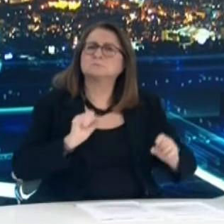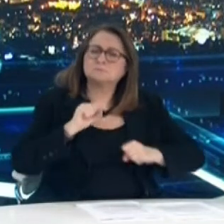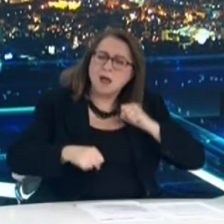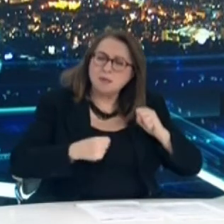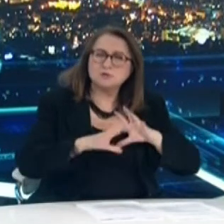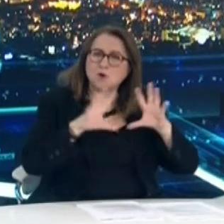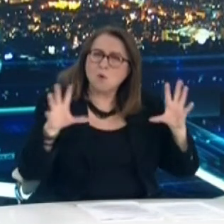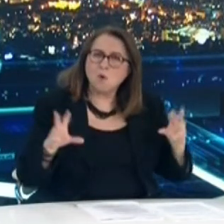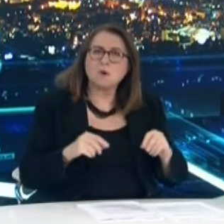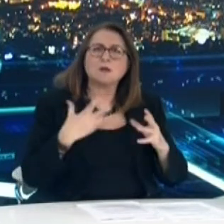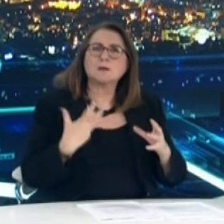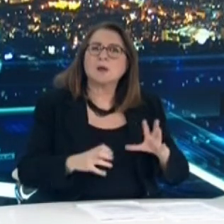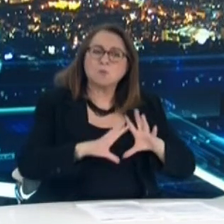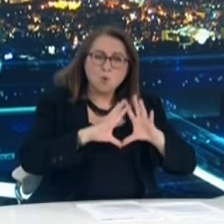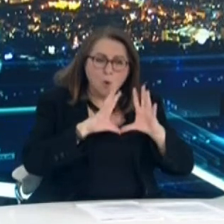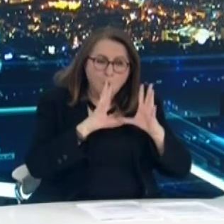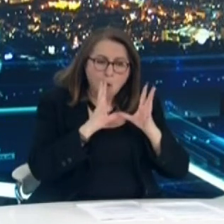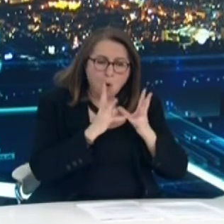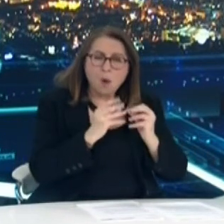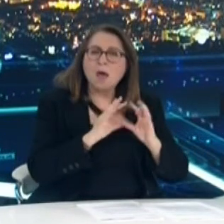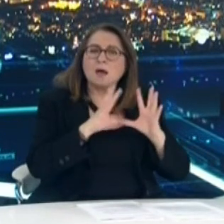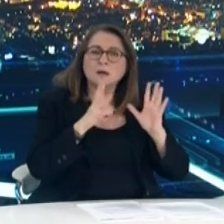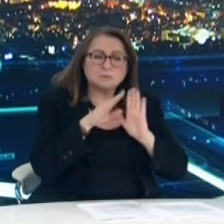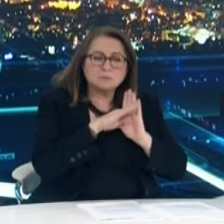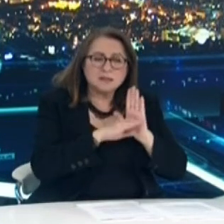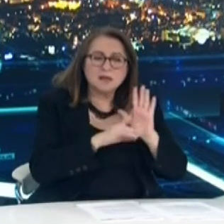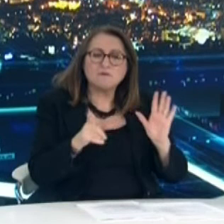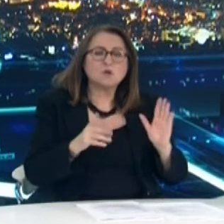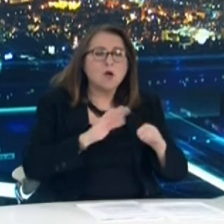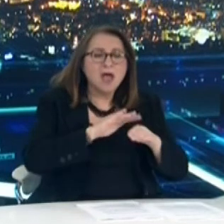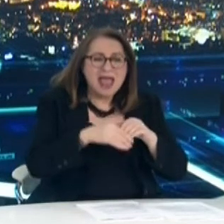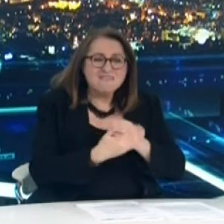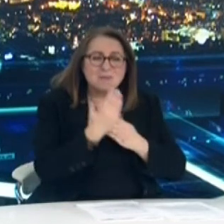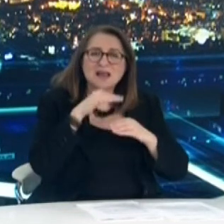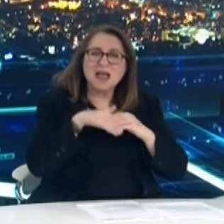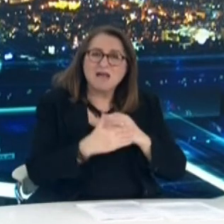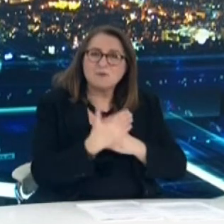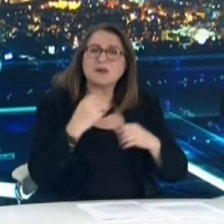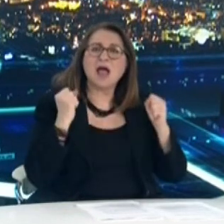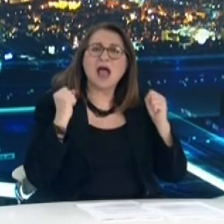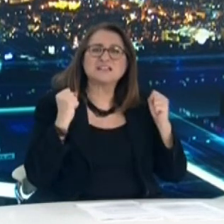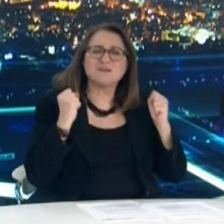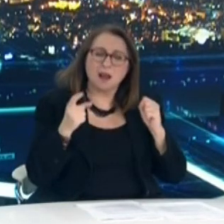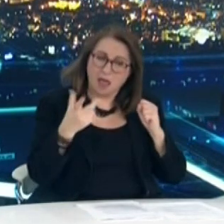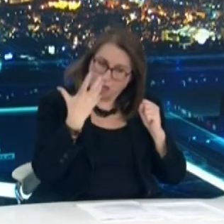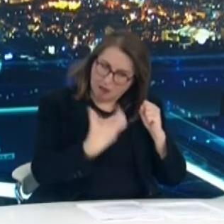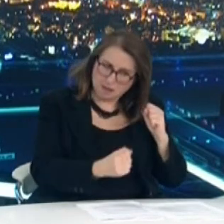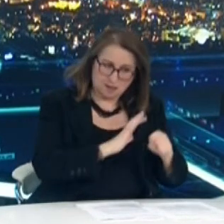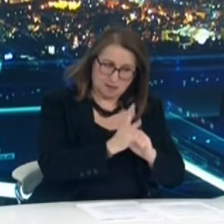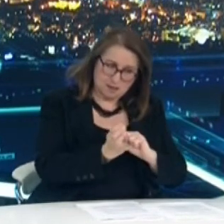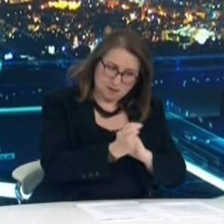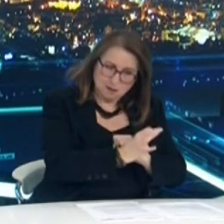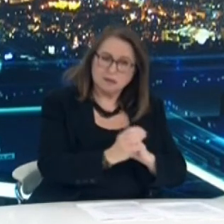όλα τα απαραίτητα μέτρα έτσι ώστε το νοσοκομείο να εφημερεύει με ασφάλεια και να αντιμετωπίζει τόσο τα COVID όσο και τα μη COVID